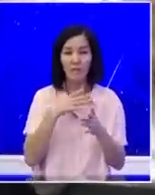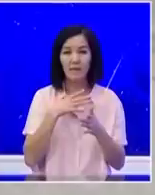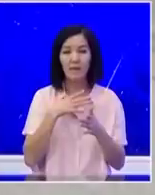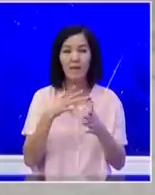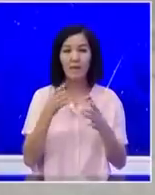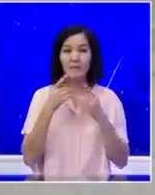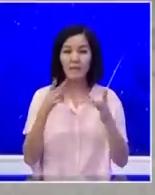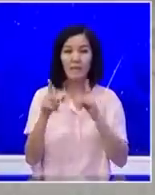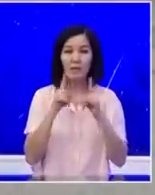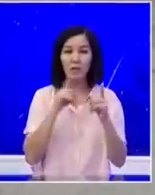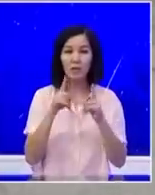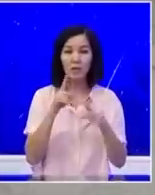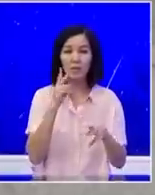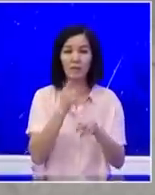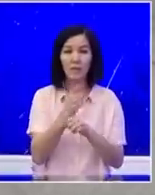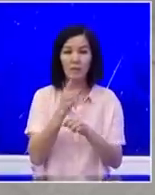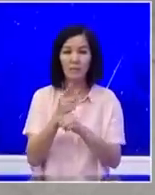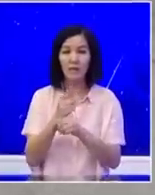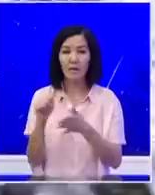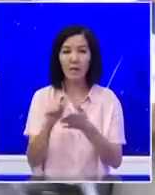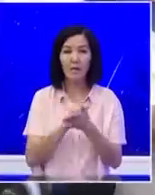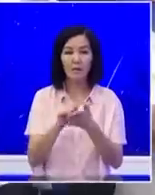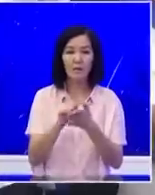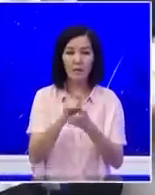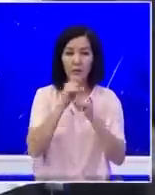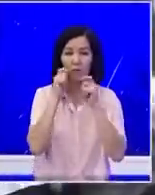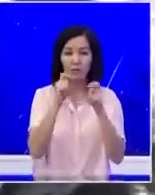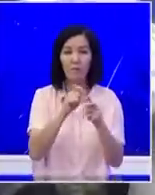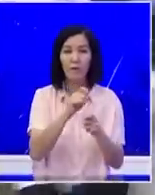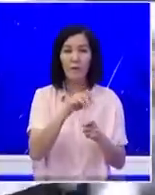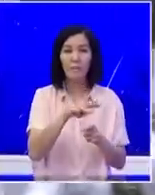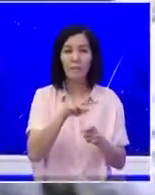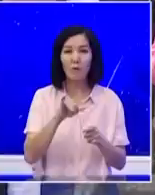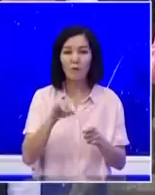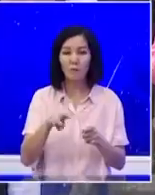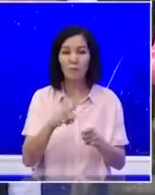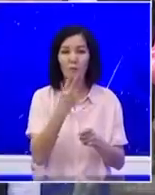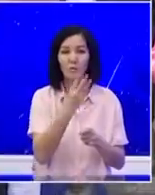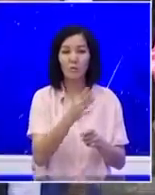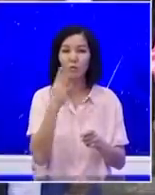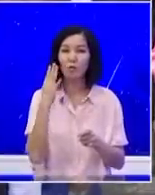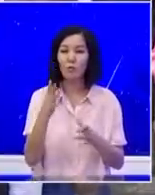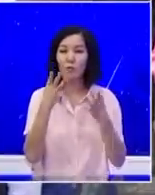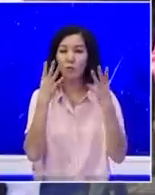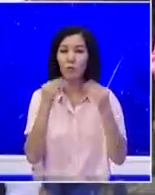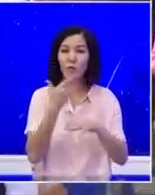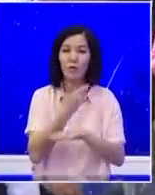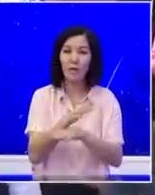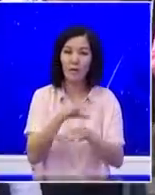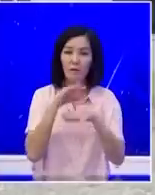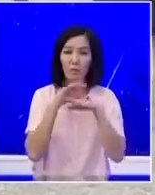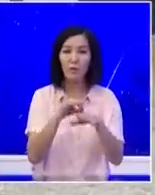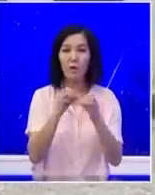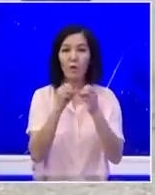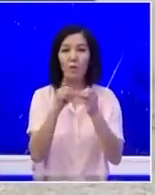жиын өткізуге тыйым салған министрлік аттестат табыстау рәсімін маусымның 3-і мен 4-і күні ашық аспан астында өткізбек. Оған тек